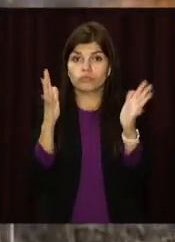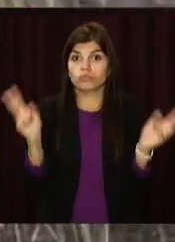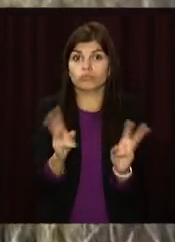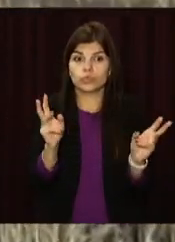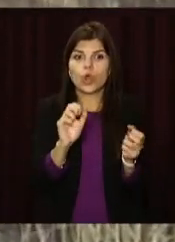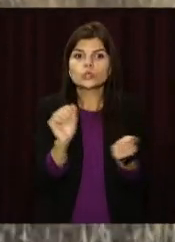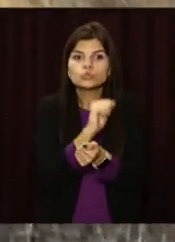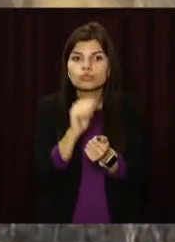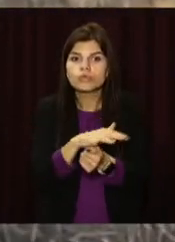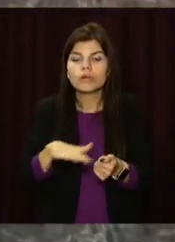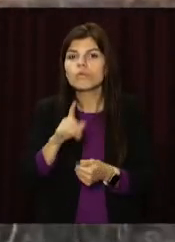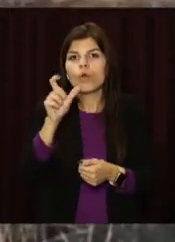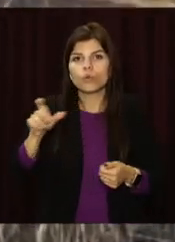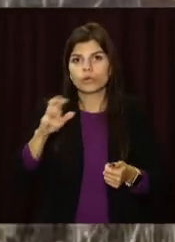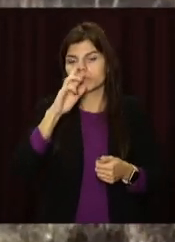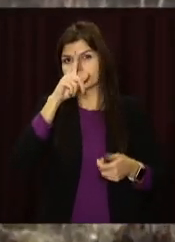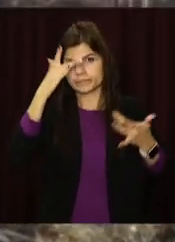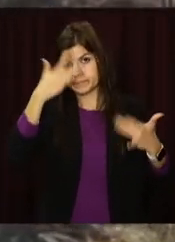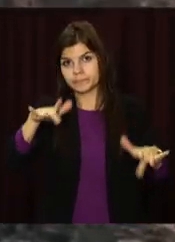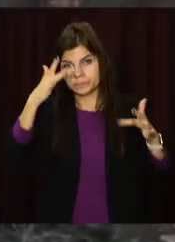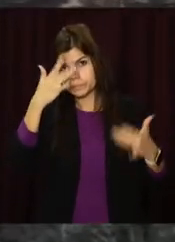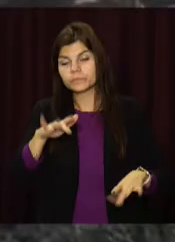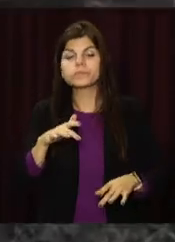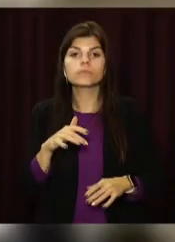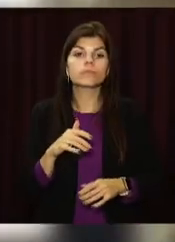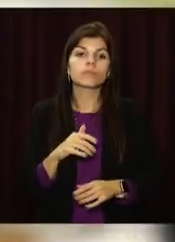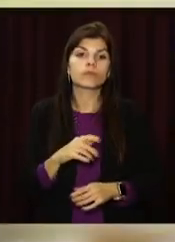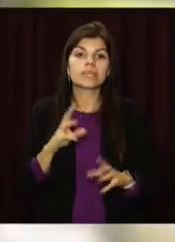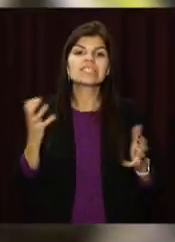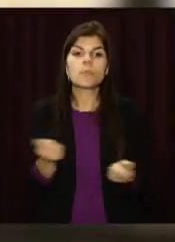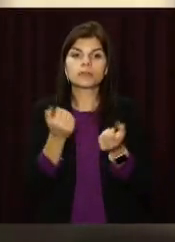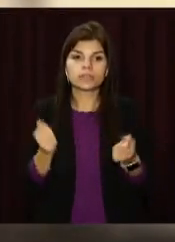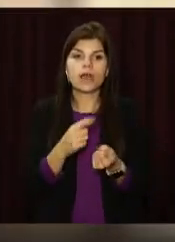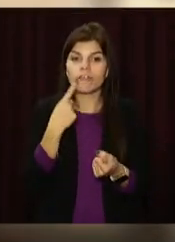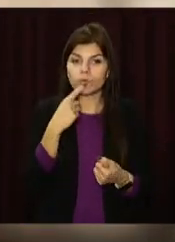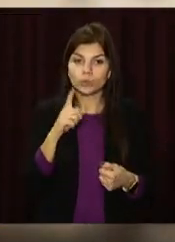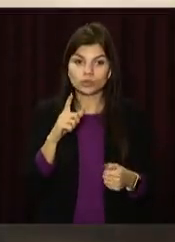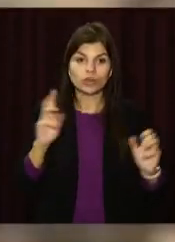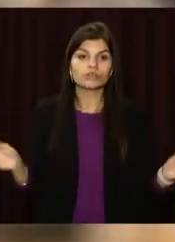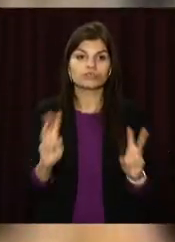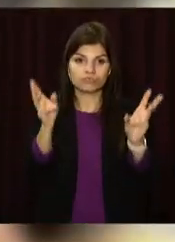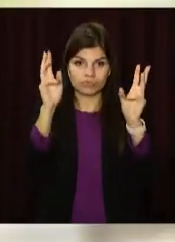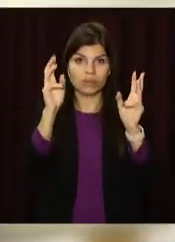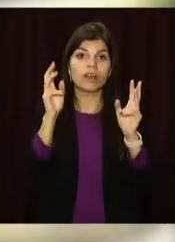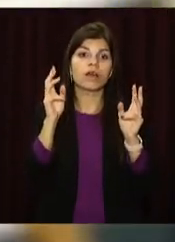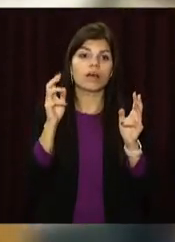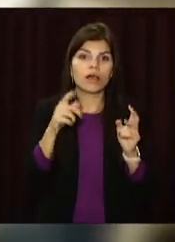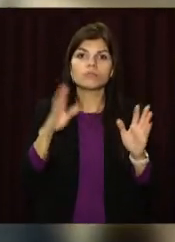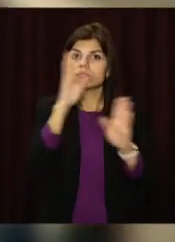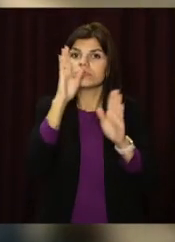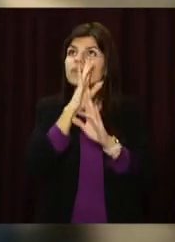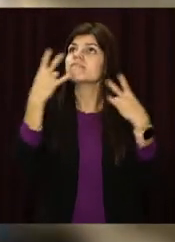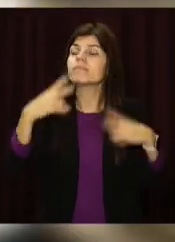загоряння сухостою – людський фактор, наголошують у ДСНС області. Рятувальники акцентують, займання негативно позначається на